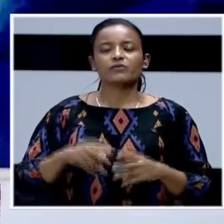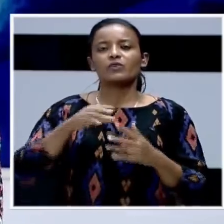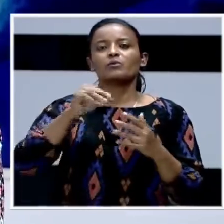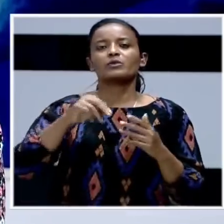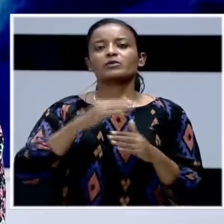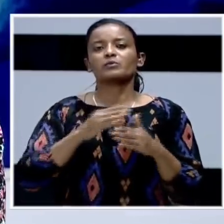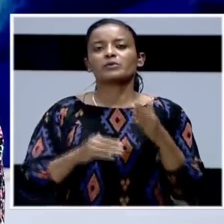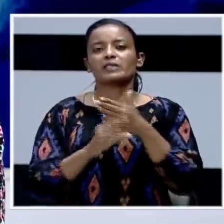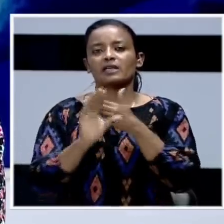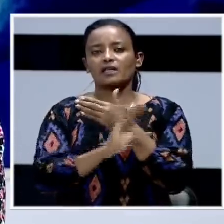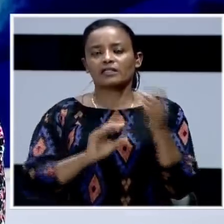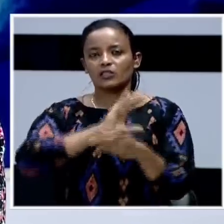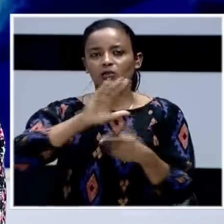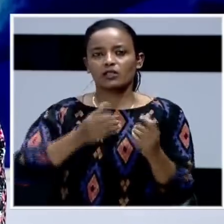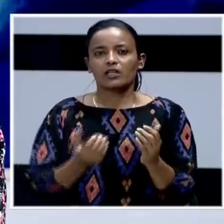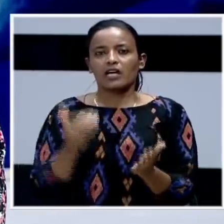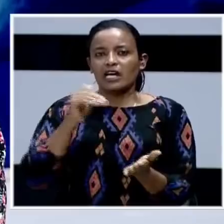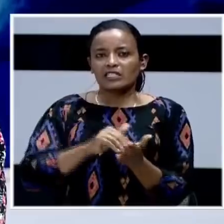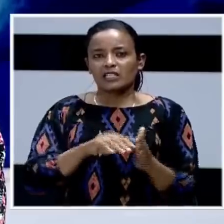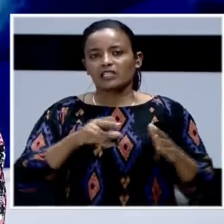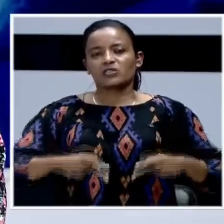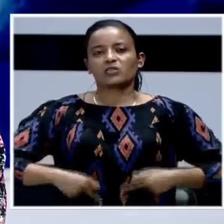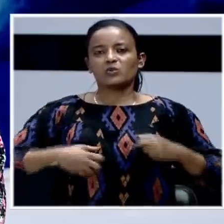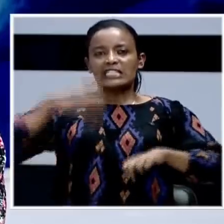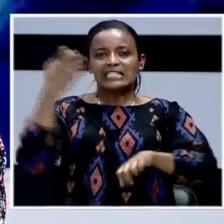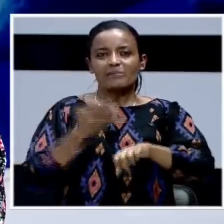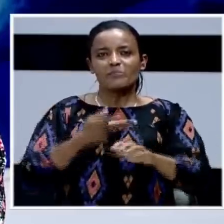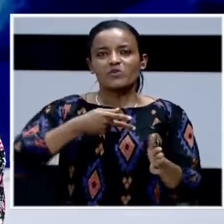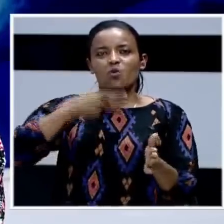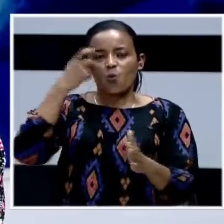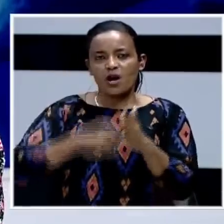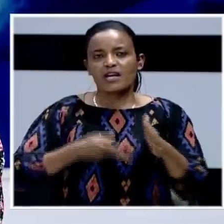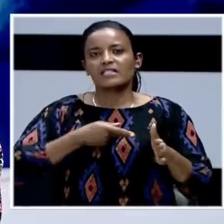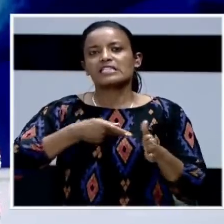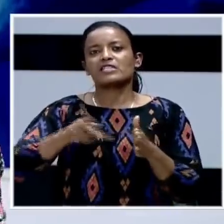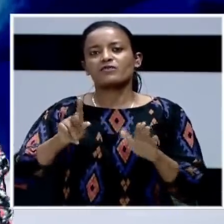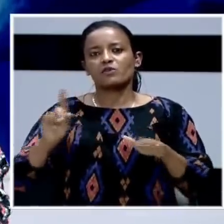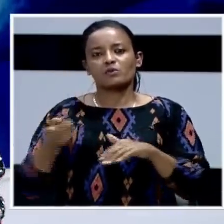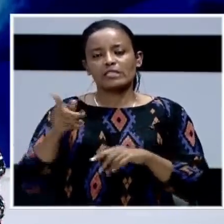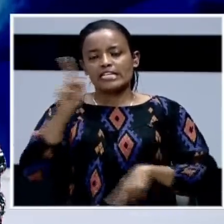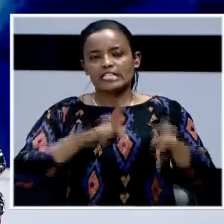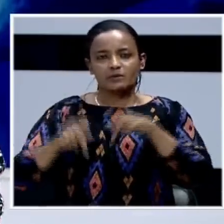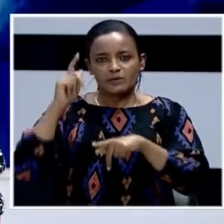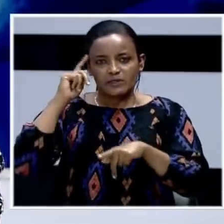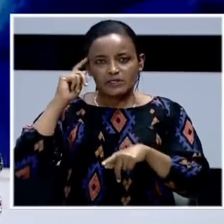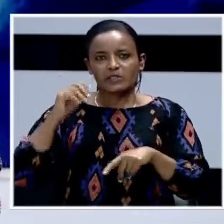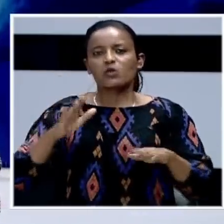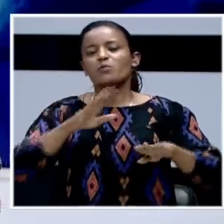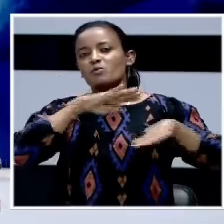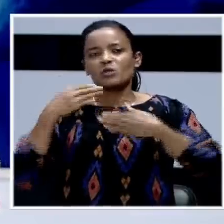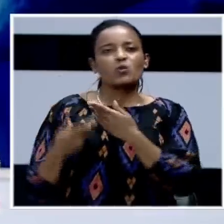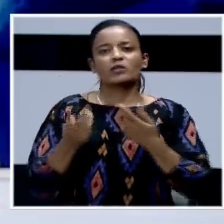መረጻ ብብርኪ ሃገር ይኹን ክልል ኣሽሓት ህይወትን ሰፍ ዘይብል ዋጋን ዝተኸፈለሉ ምዃኑ ህዝቢ ትግራይ